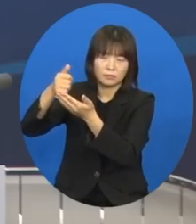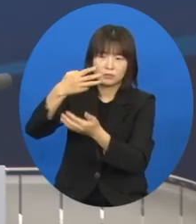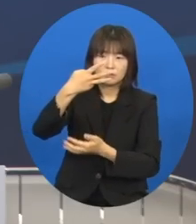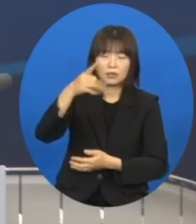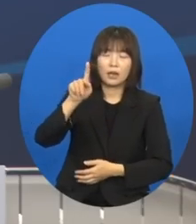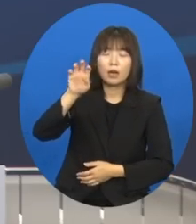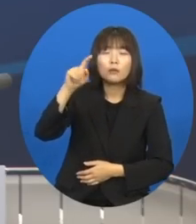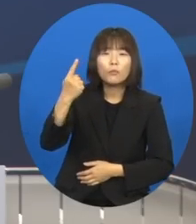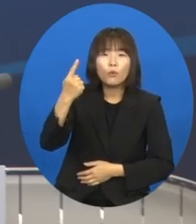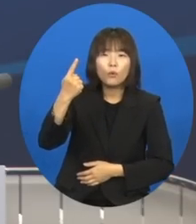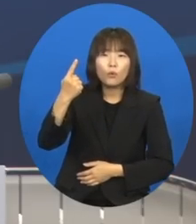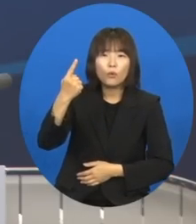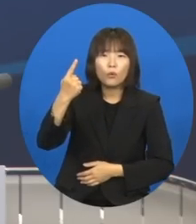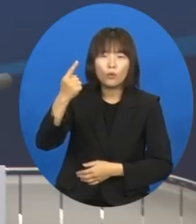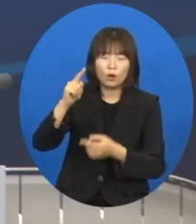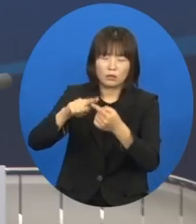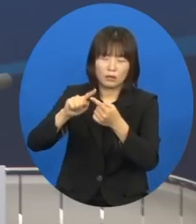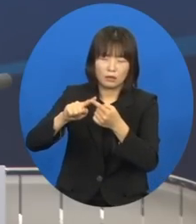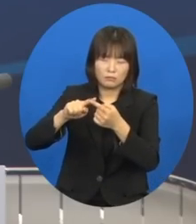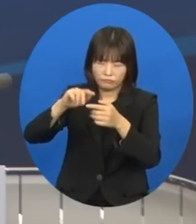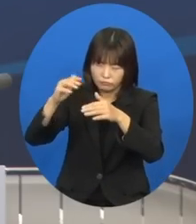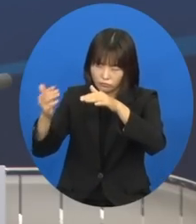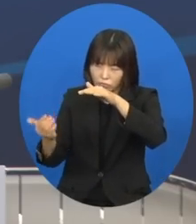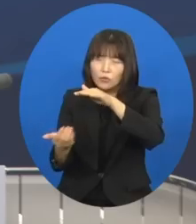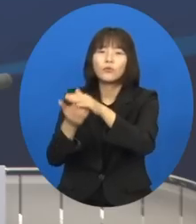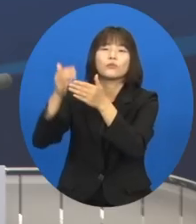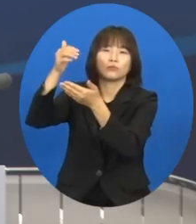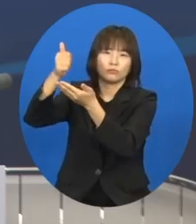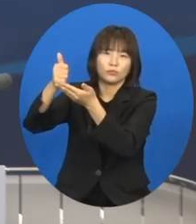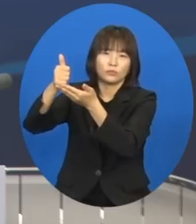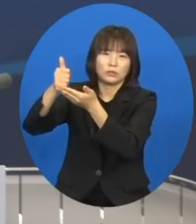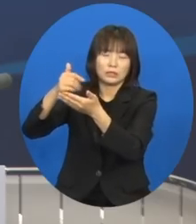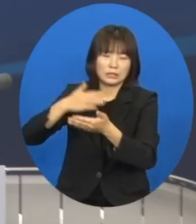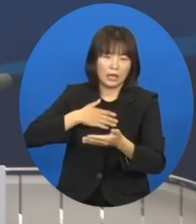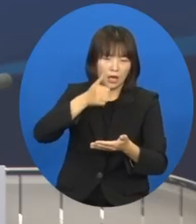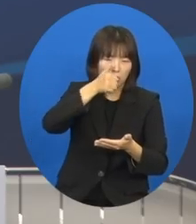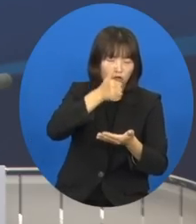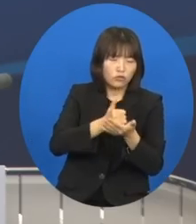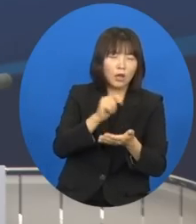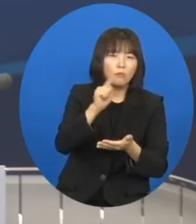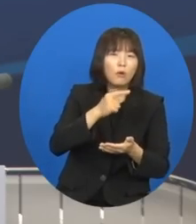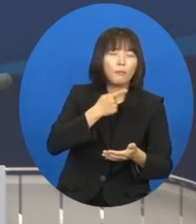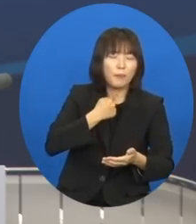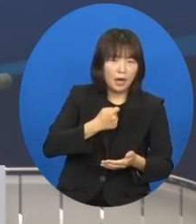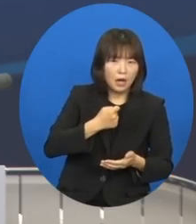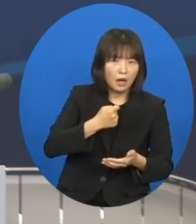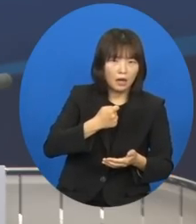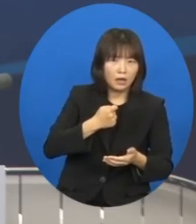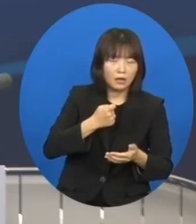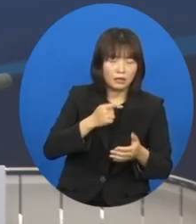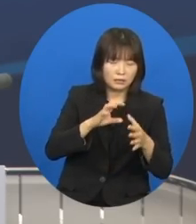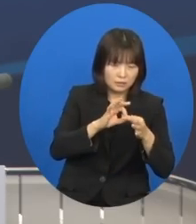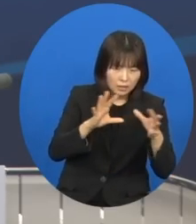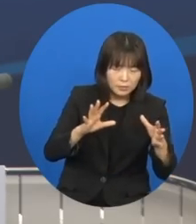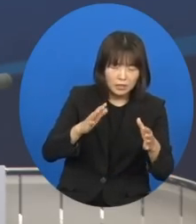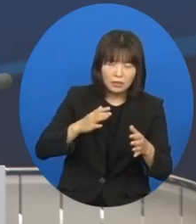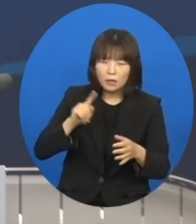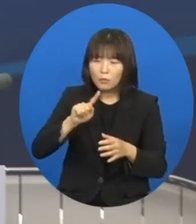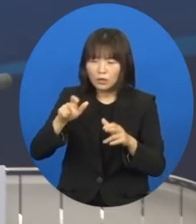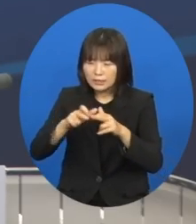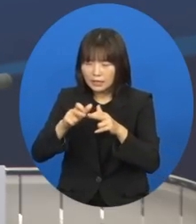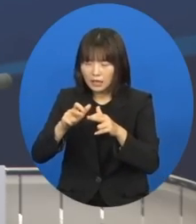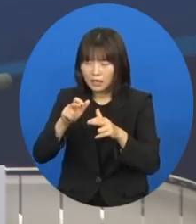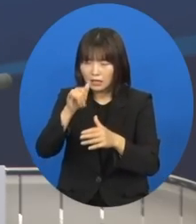거예요. 내가 어떤 죄를 지었든, 내가 어떤 문제가 있든, 내가 어떤 장애가 있든, 내가